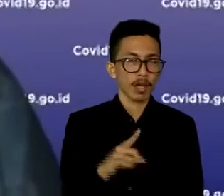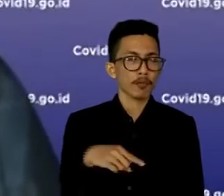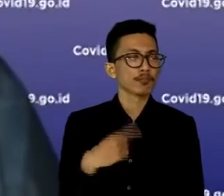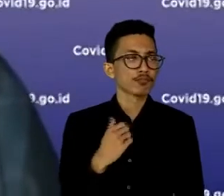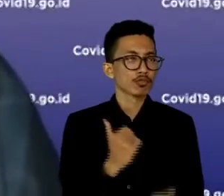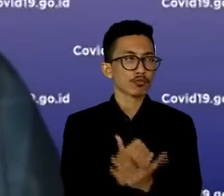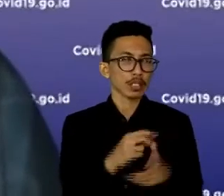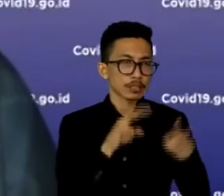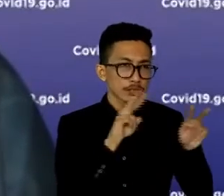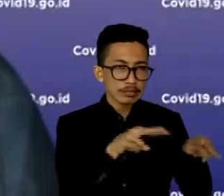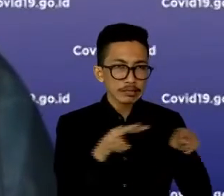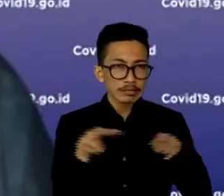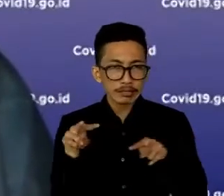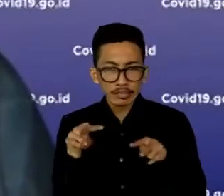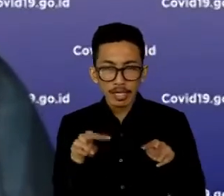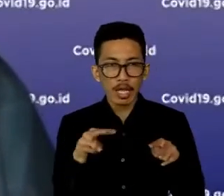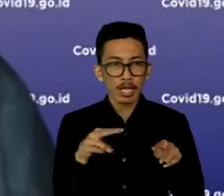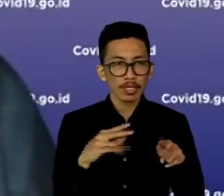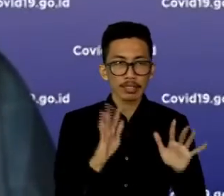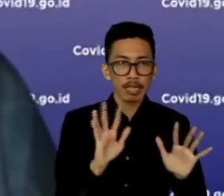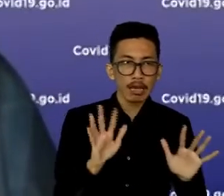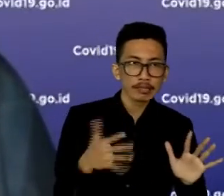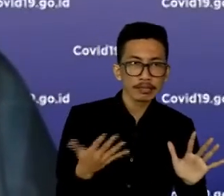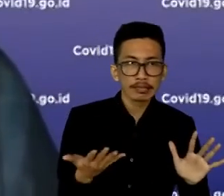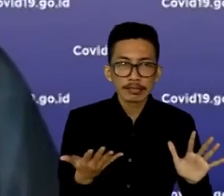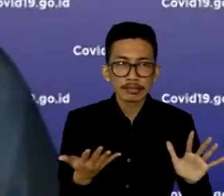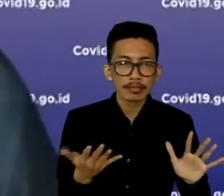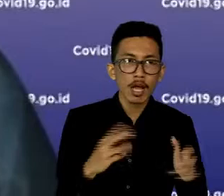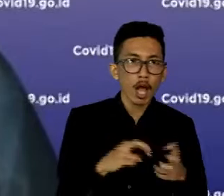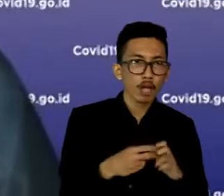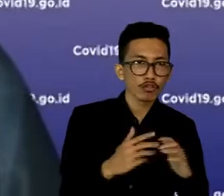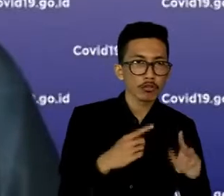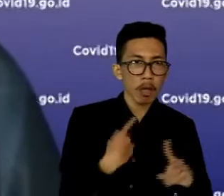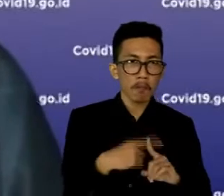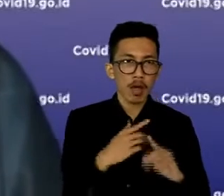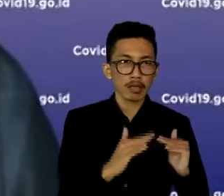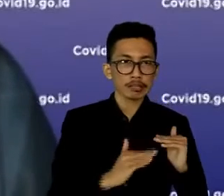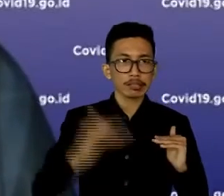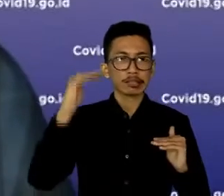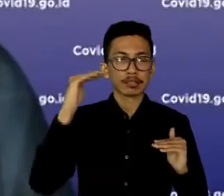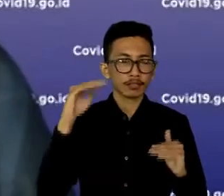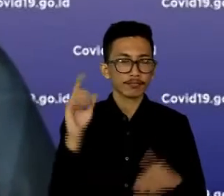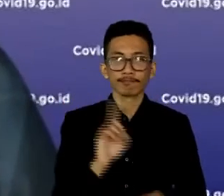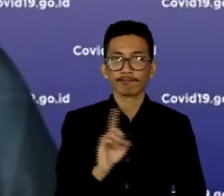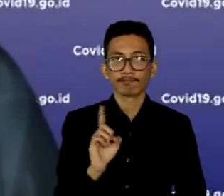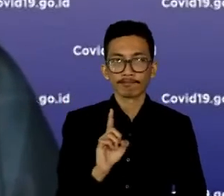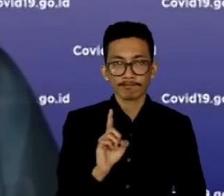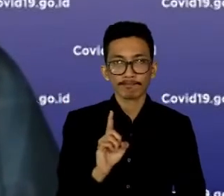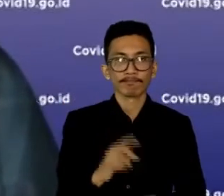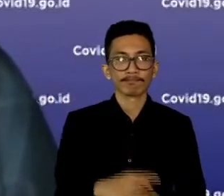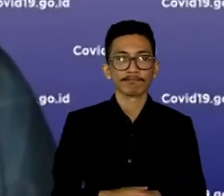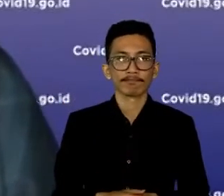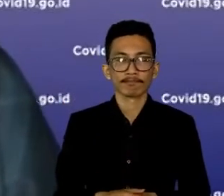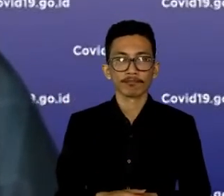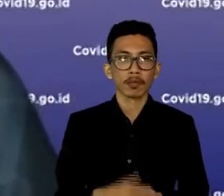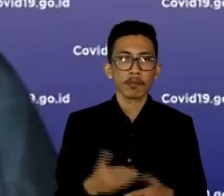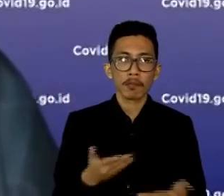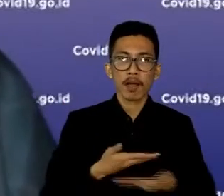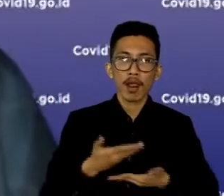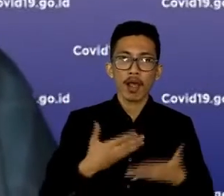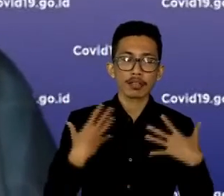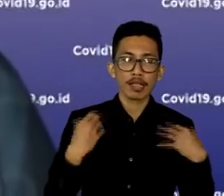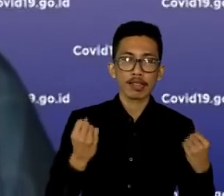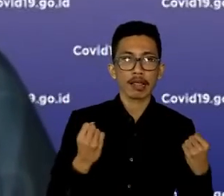genjot, memastikan tidak akan ada lagi lonjakan-lonjakan kasus yang mengakibatkan kebutuhan-kebutuhan terkait dengan pelayanan kesehatan